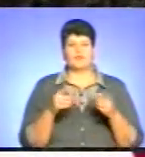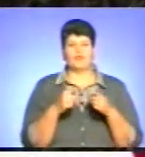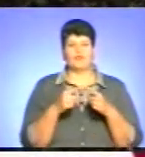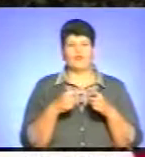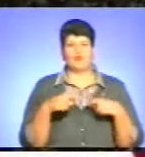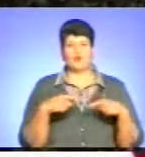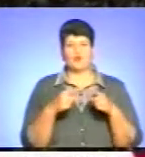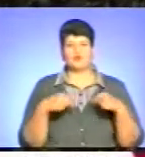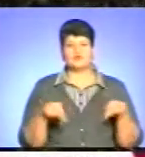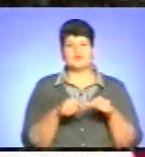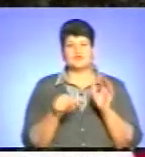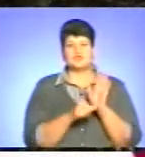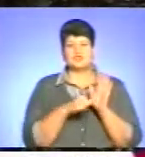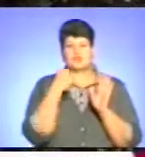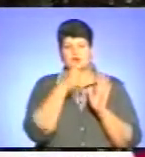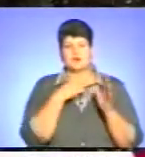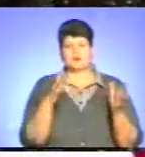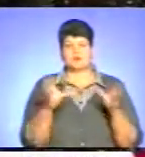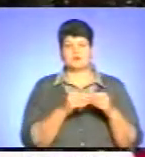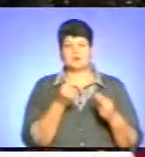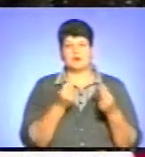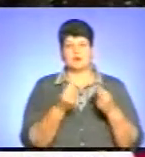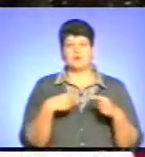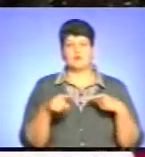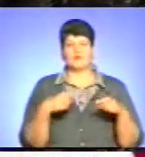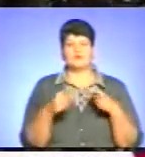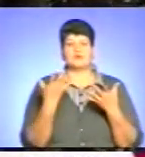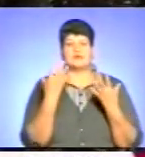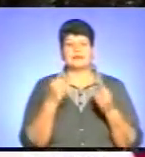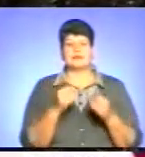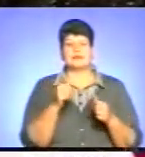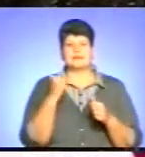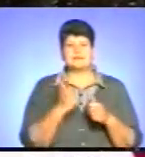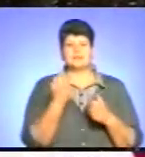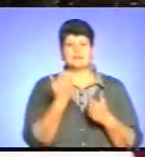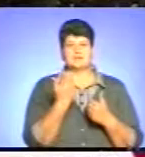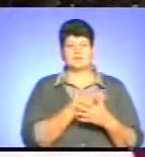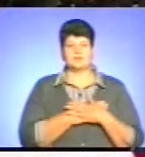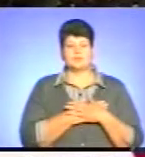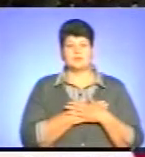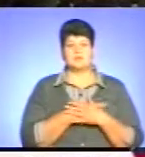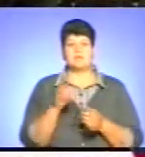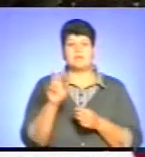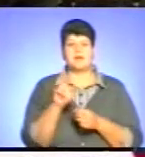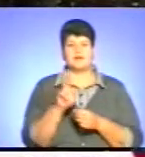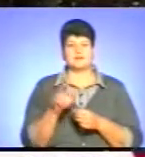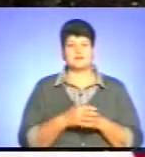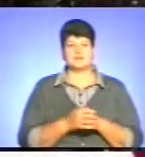6 років і граємо в футбол постійно в дворі. Який день в тижні твій улюблений? П'ятниця, бо після неї